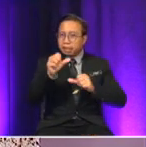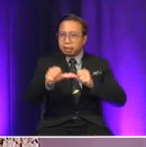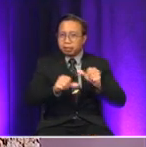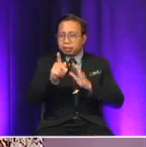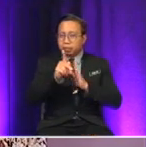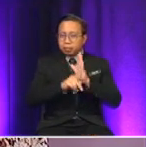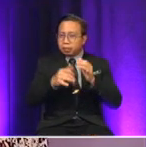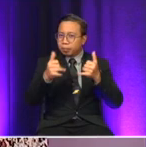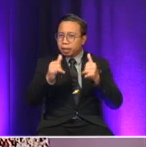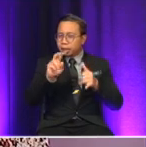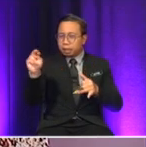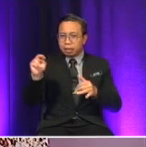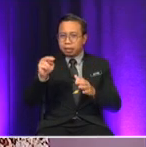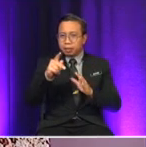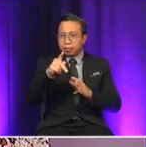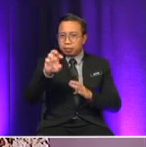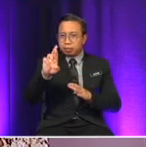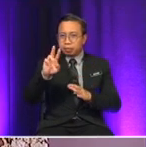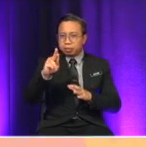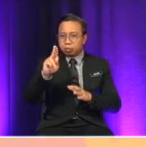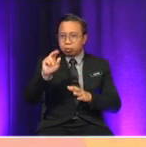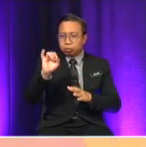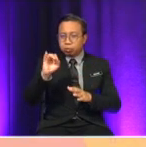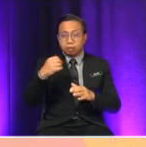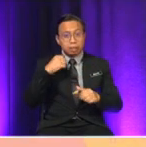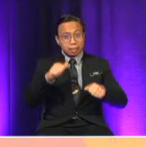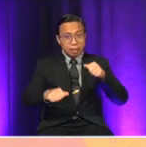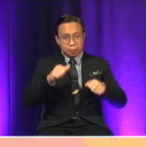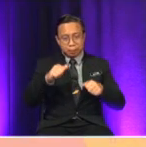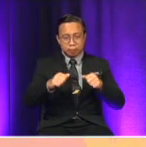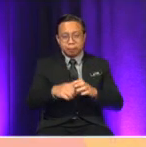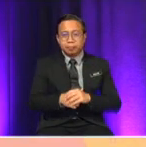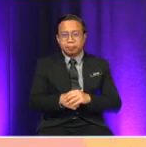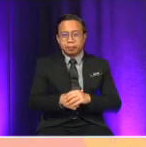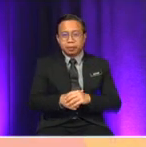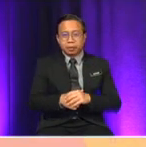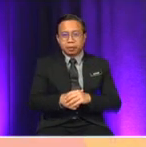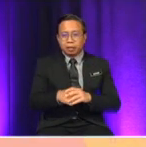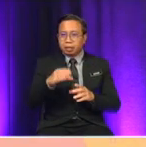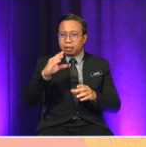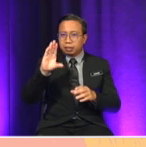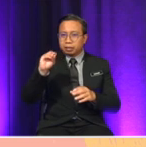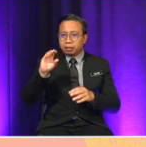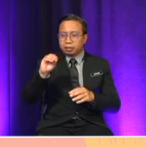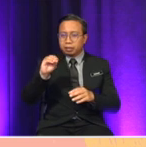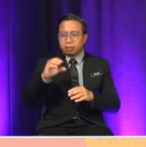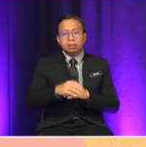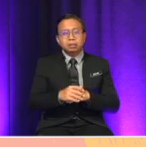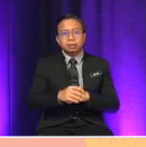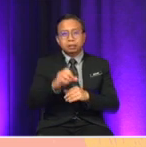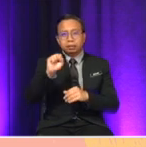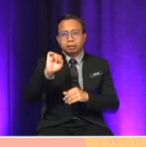permainan perkusi. Baik, kat sini ada drum, ada maracas, ada castanet, ada